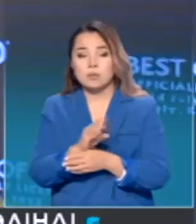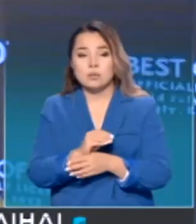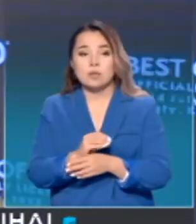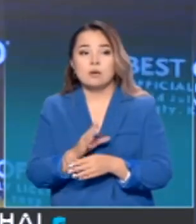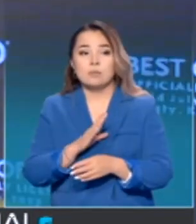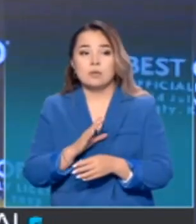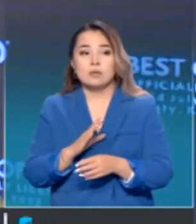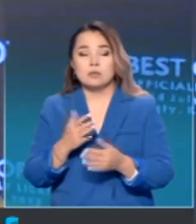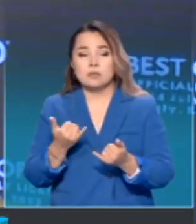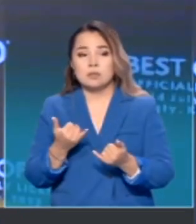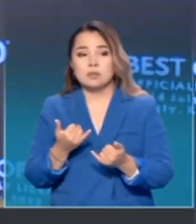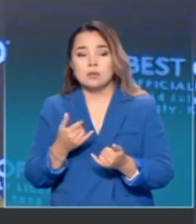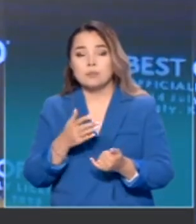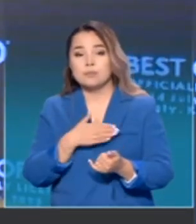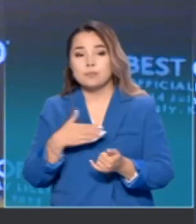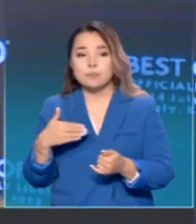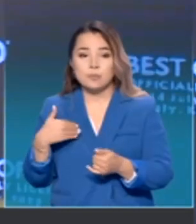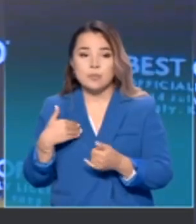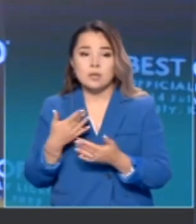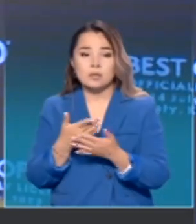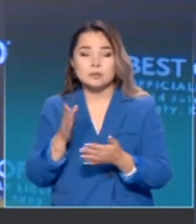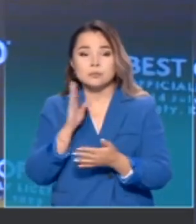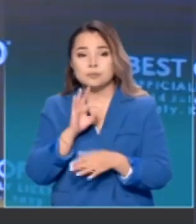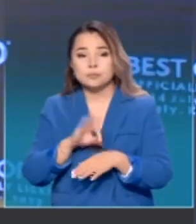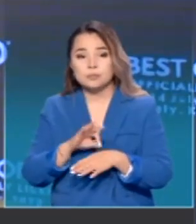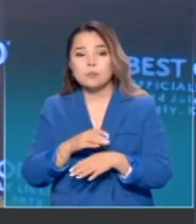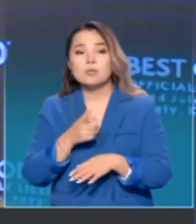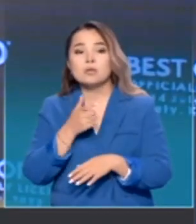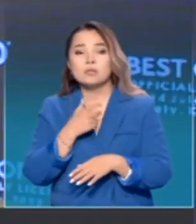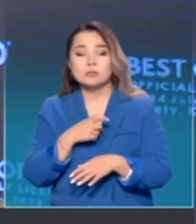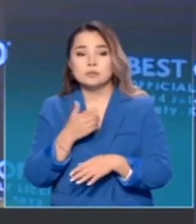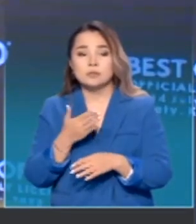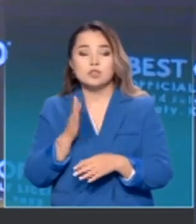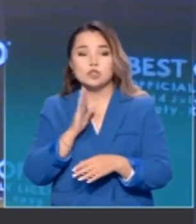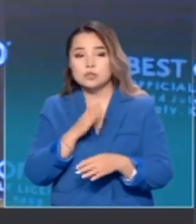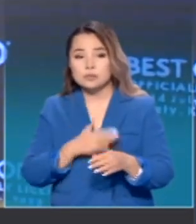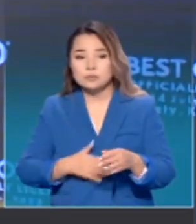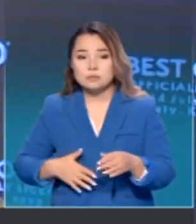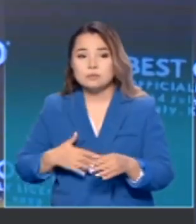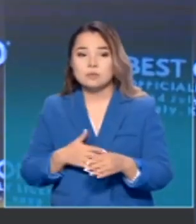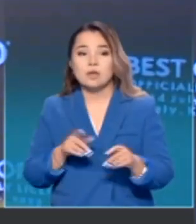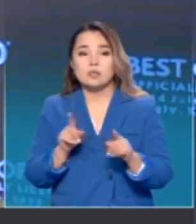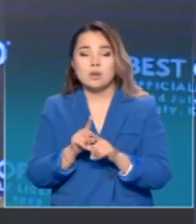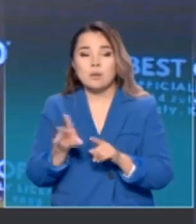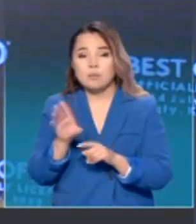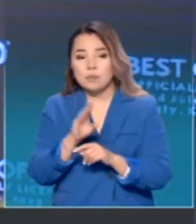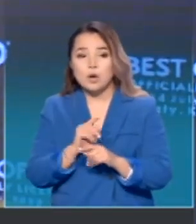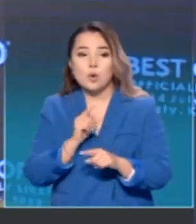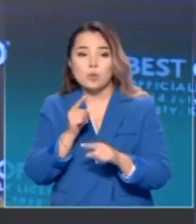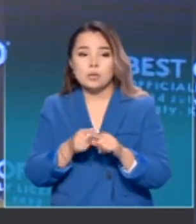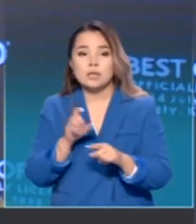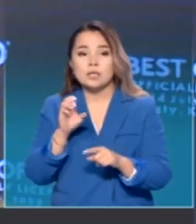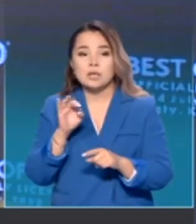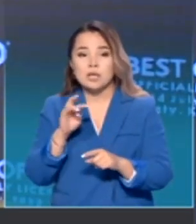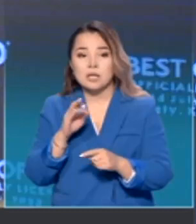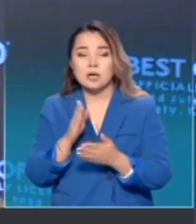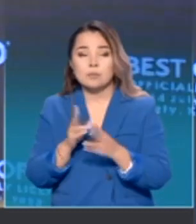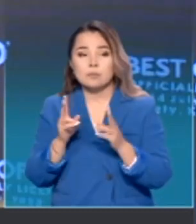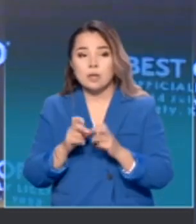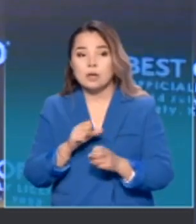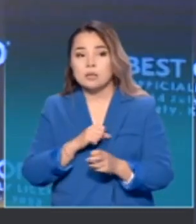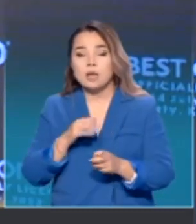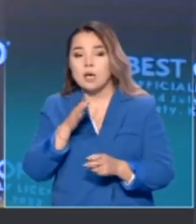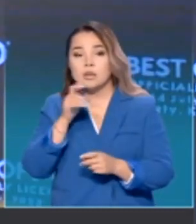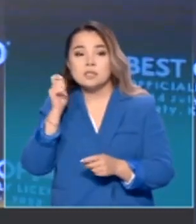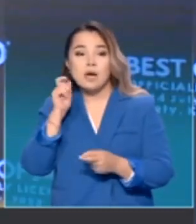ішек дейміз, сүт безі дейміз, әйелдердің жатыр мойыны дейміз, және де қосымша скрининг бағдарлама қосылып жатыр. Соған адам өз